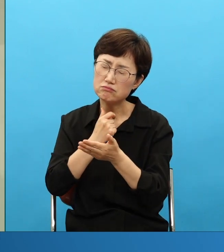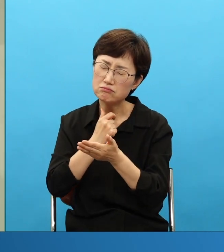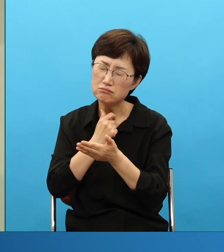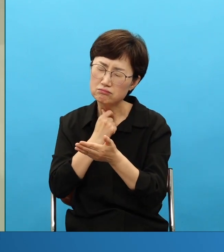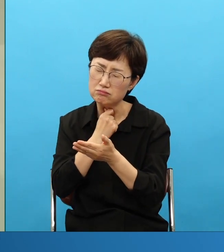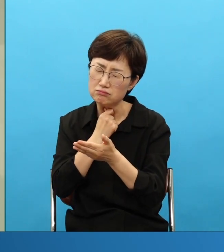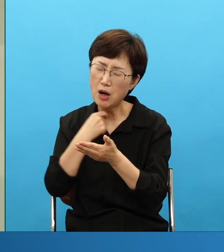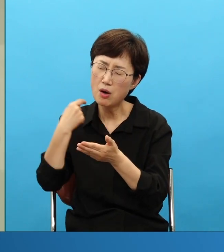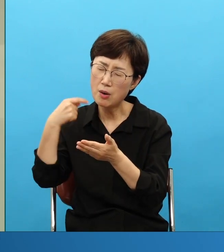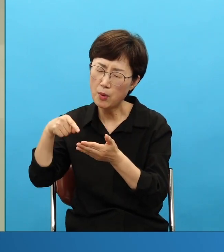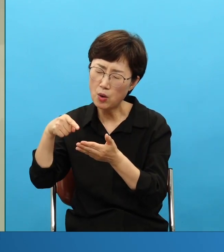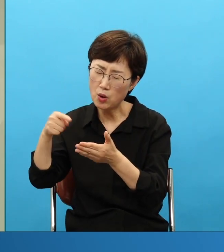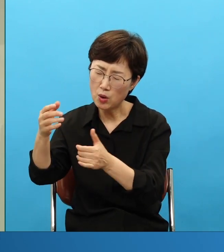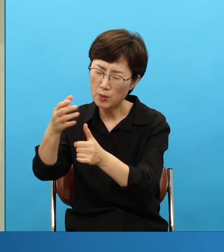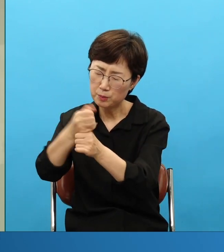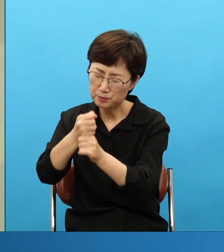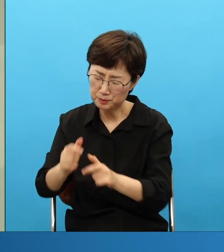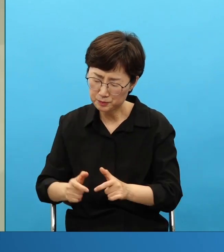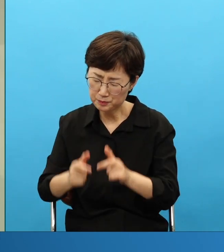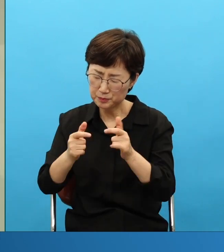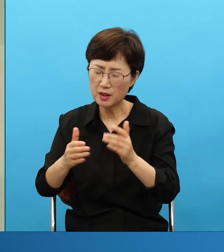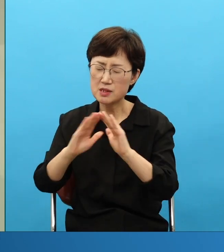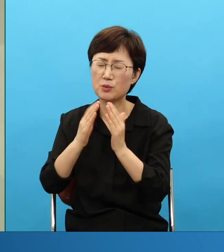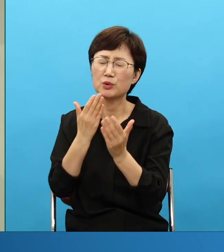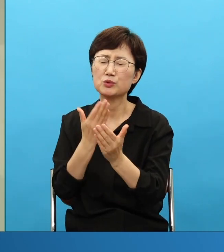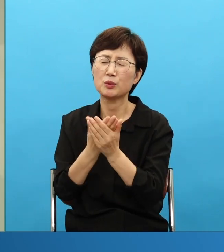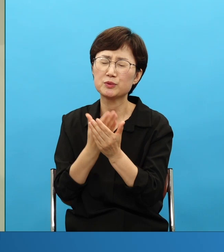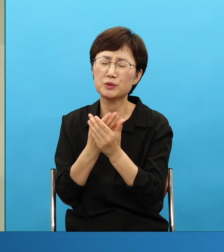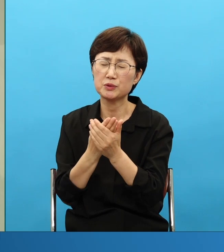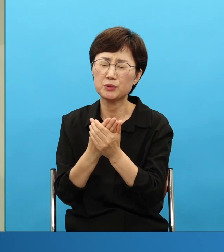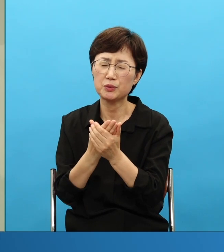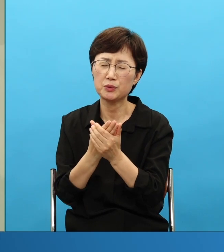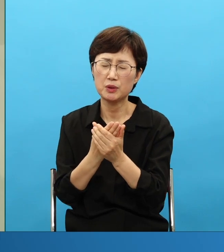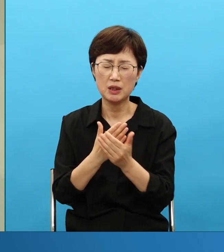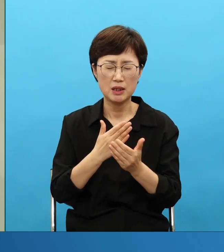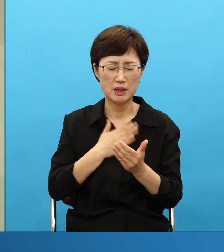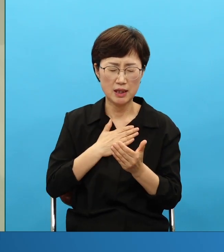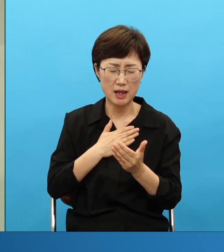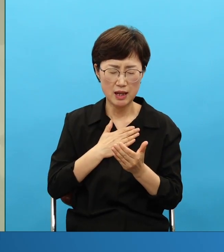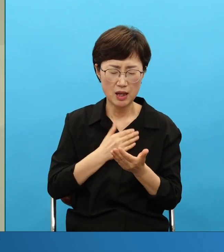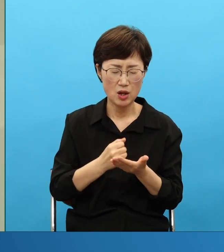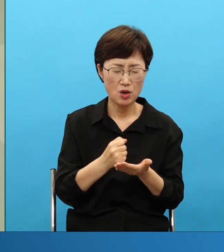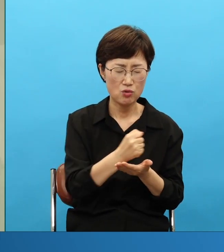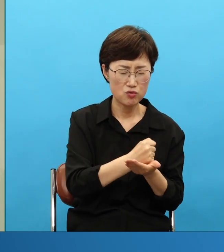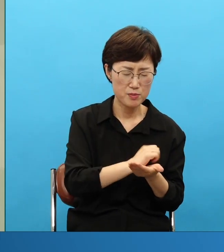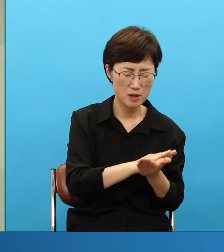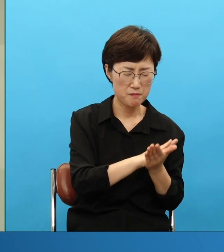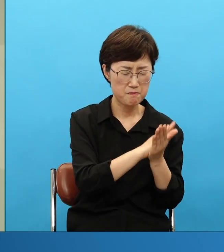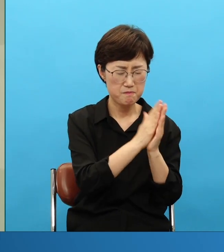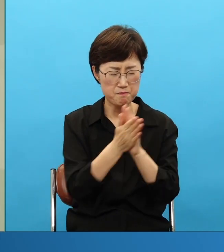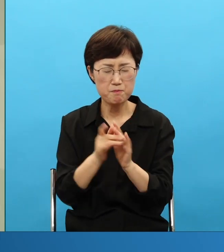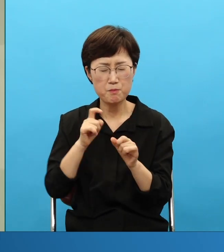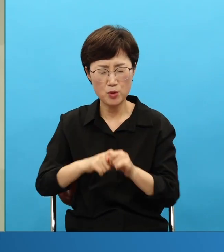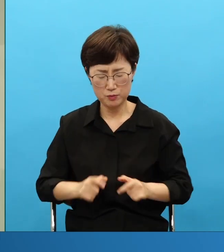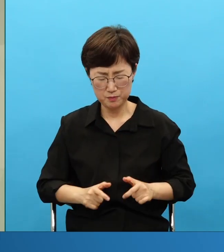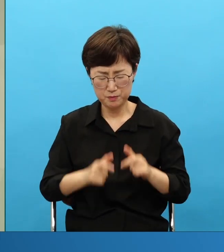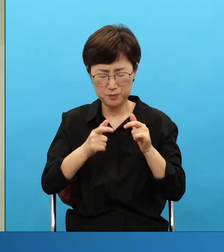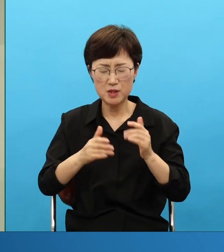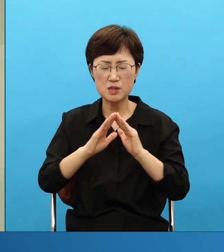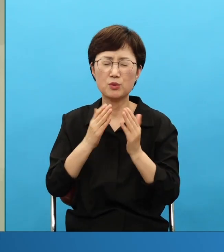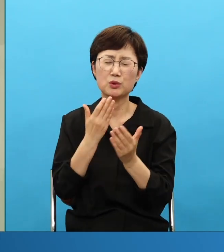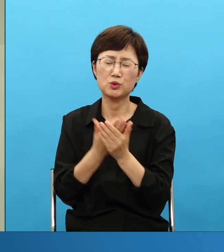세우게 하옵소서. Help us to truly raise the partisan that you desire. 나의 인생 망대 세우게 May we 해주옵소서. raise up our